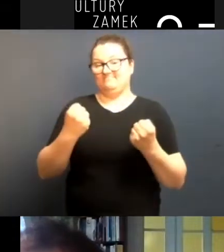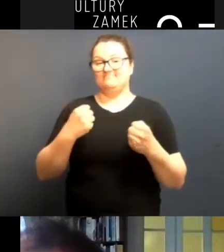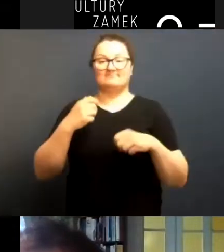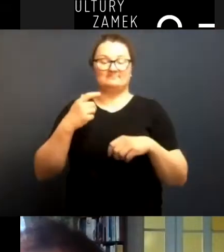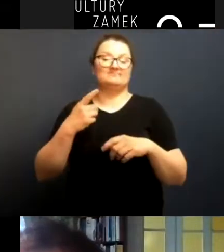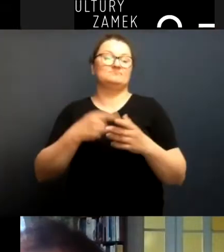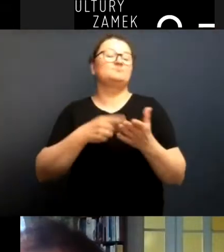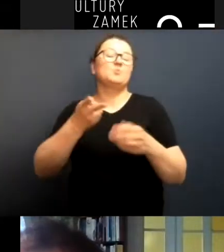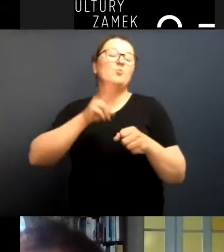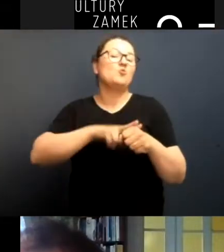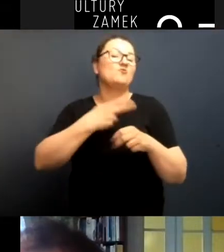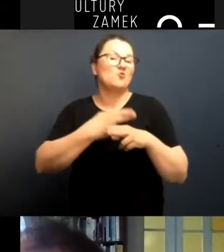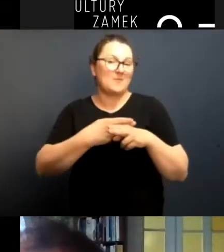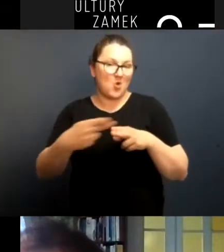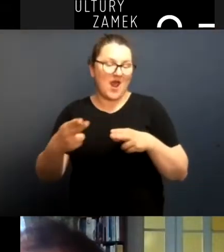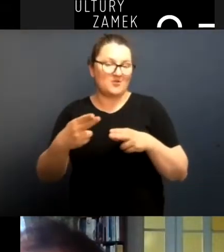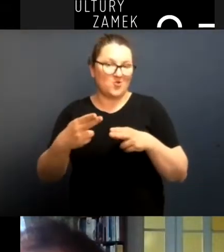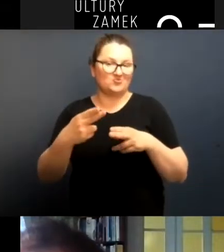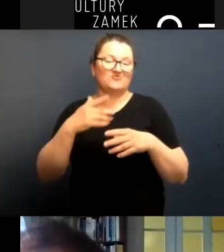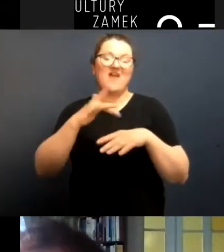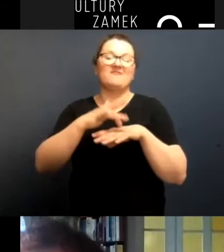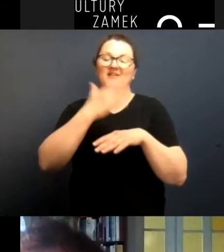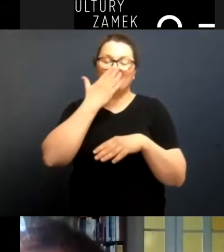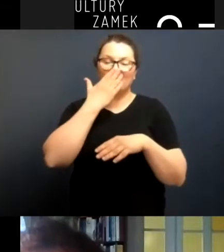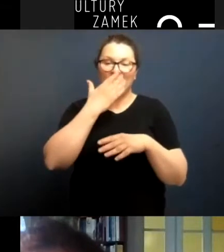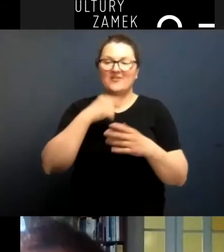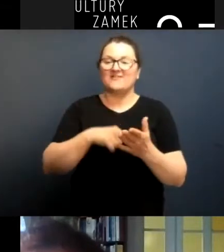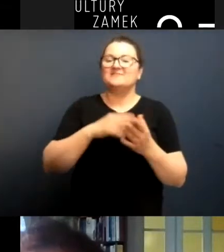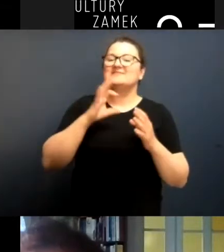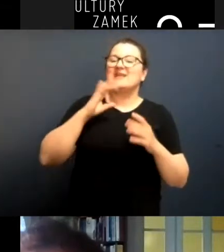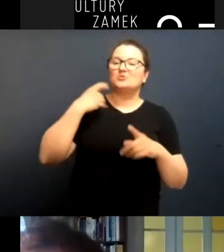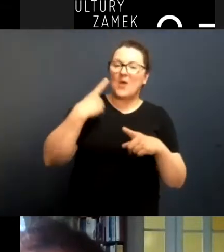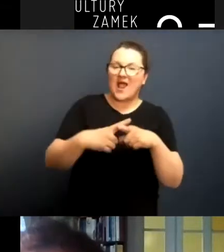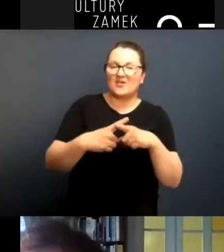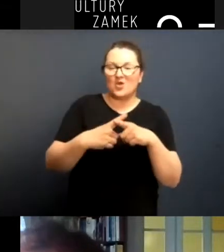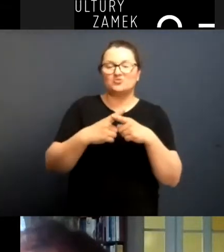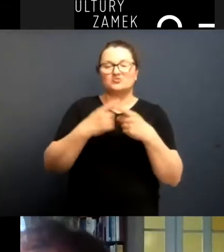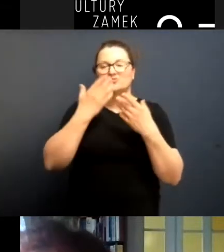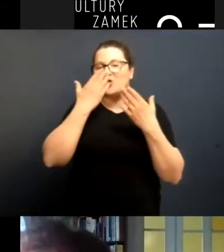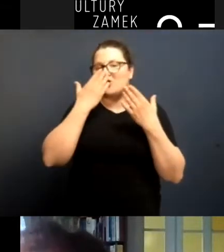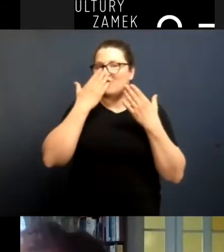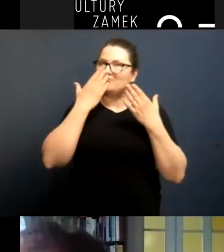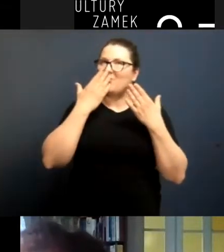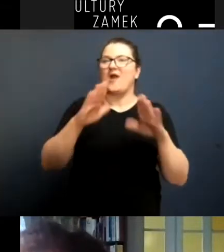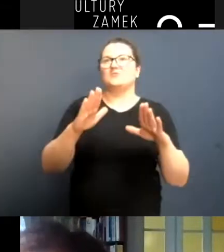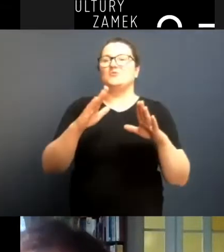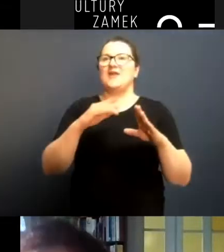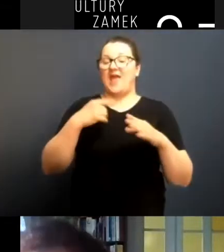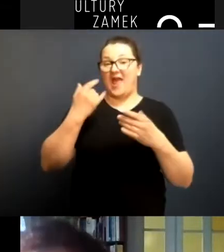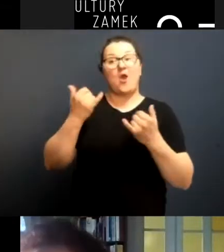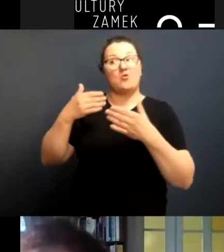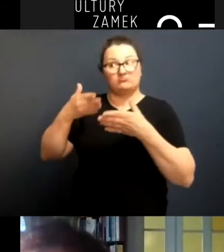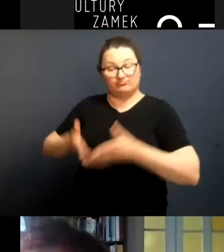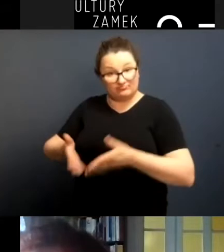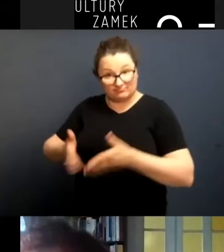widoczny efekt tej podwójnej moralności, to ocena seksualności, która niezwiązana jest z prokreacją i która